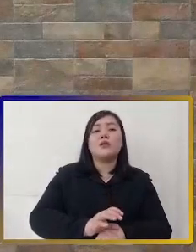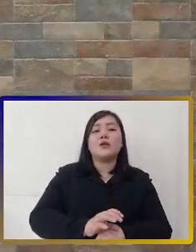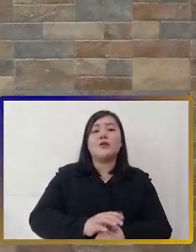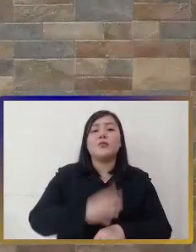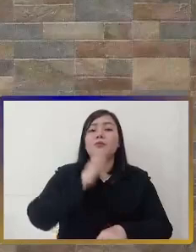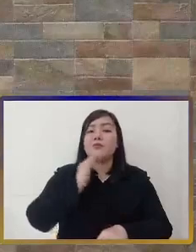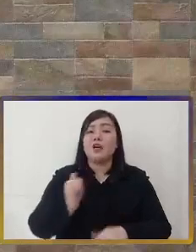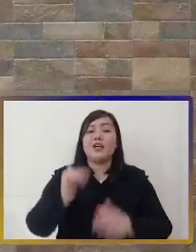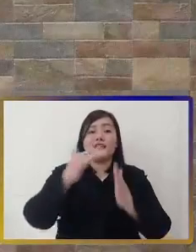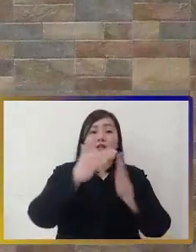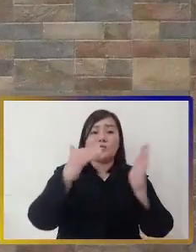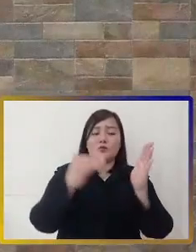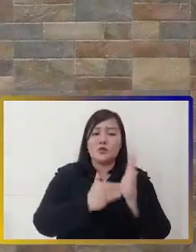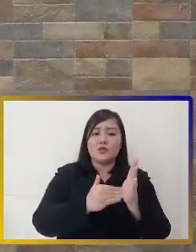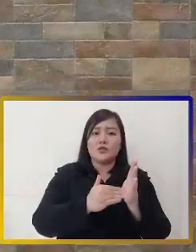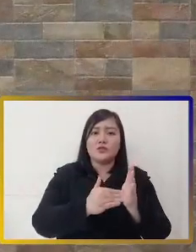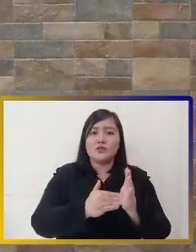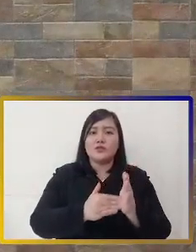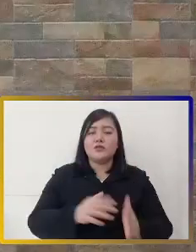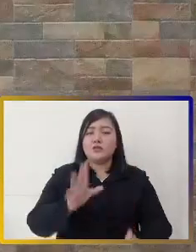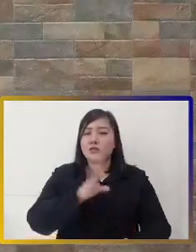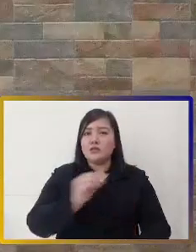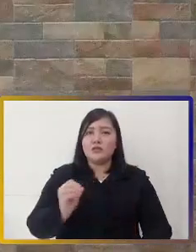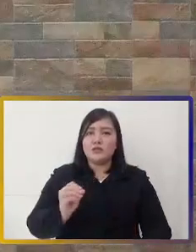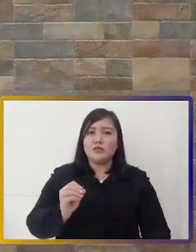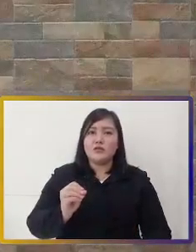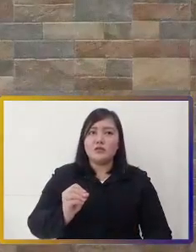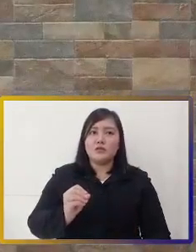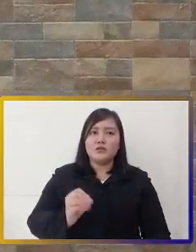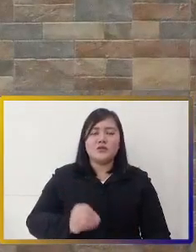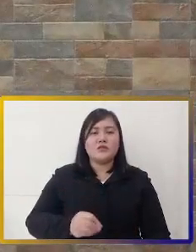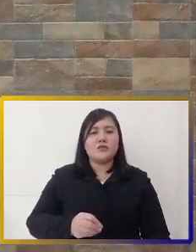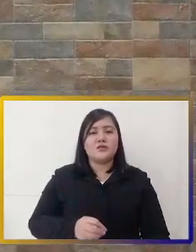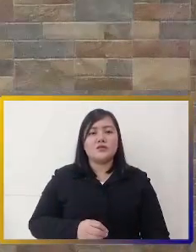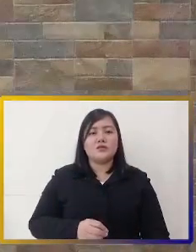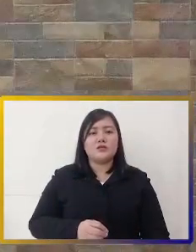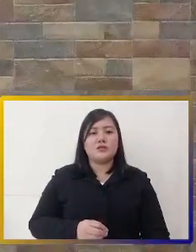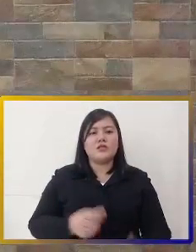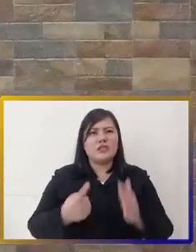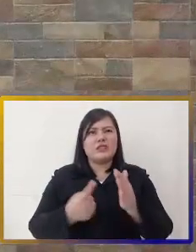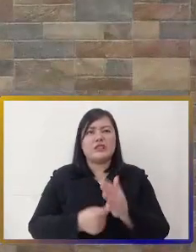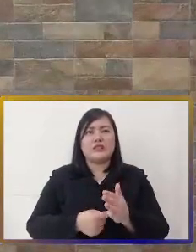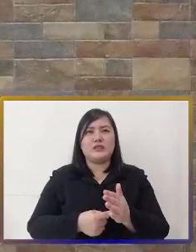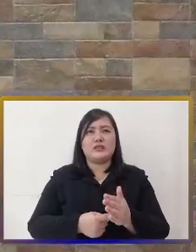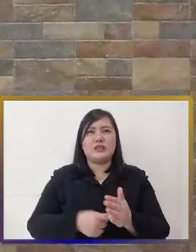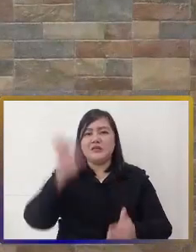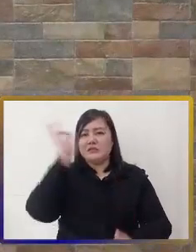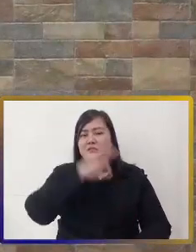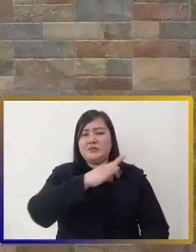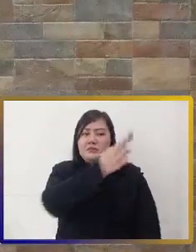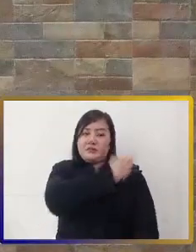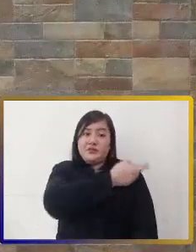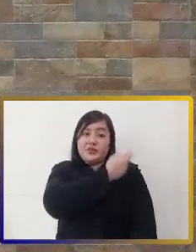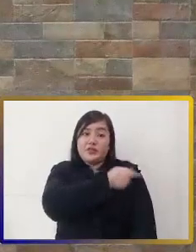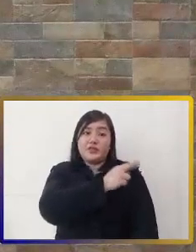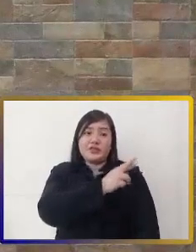then yung compromise sa paganism ay lumala ng lumala ngayon. So ano ngayon makikita niyo po? Ang pinakita ngayon na picture, simula po